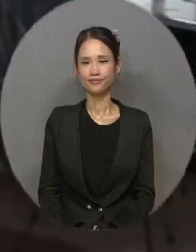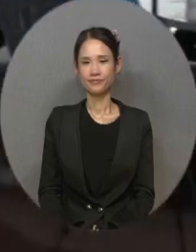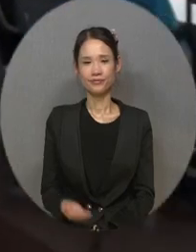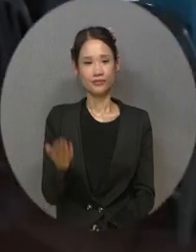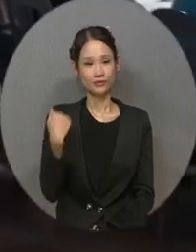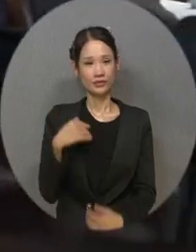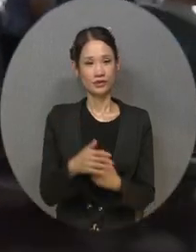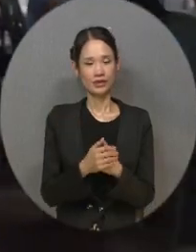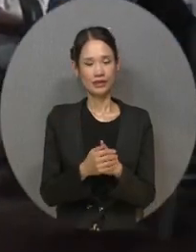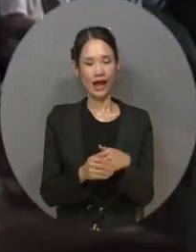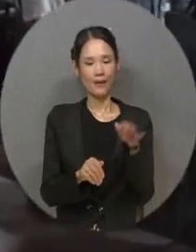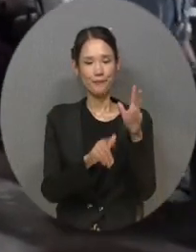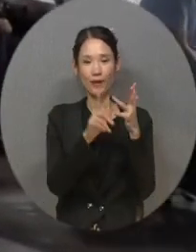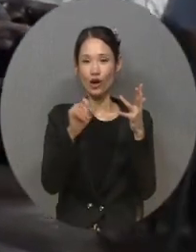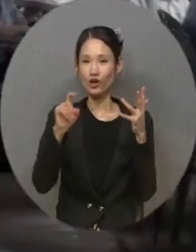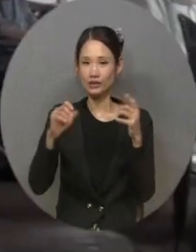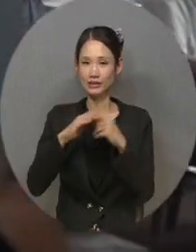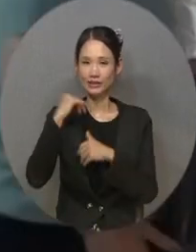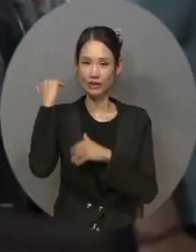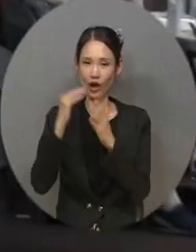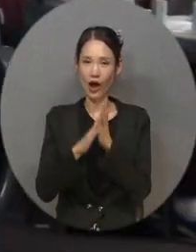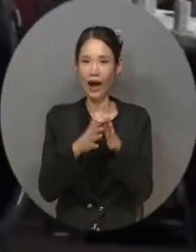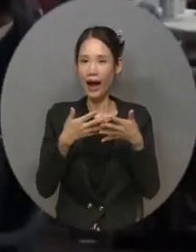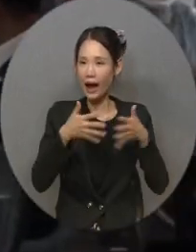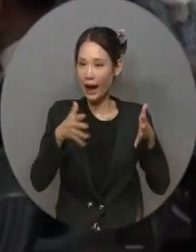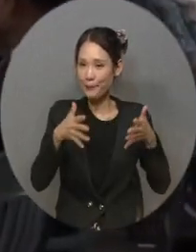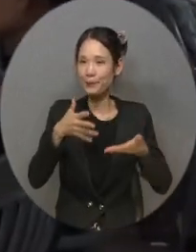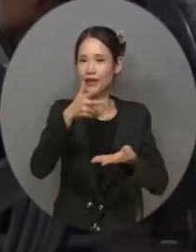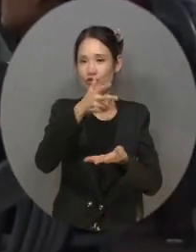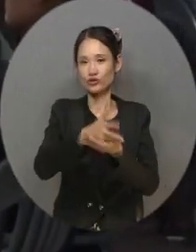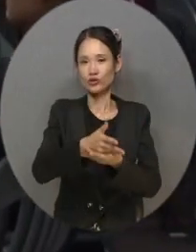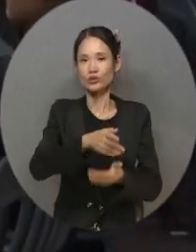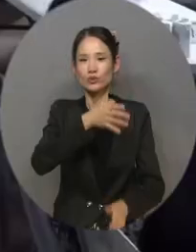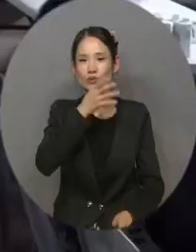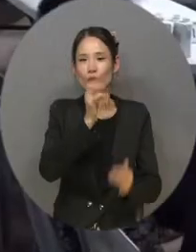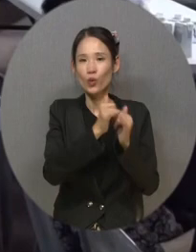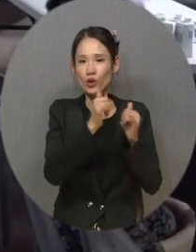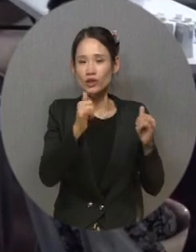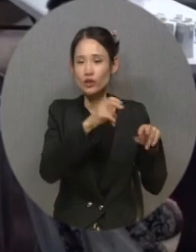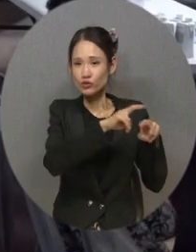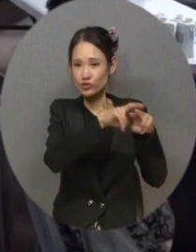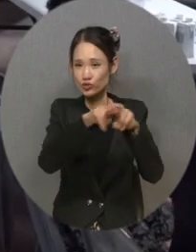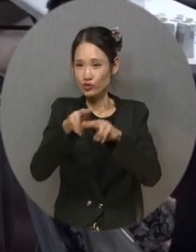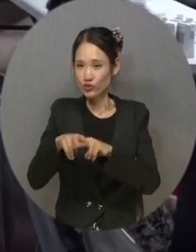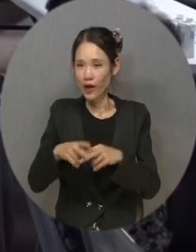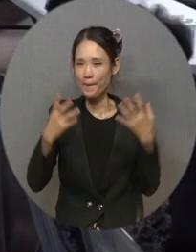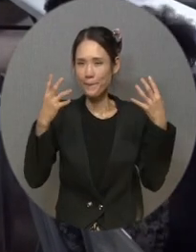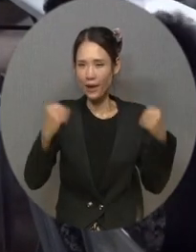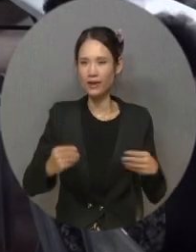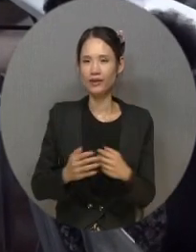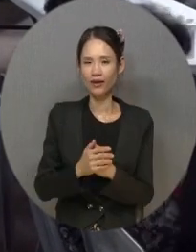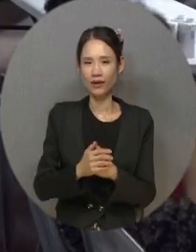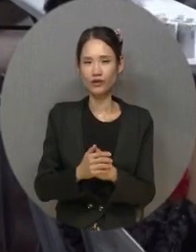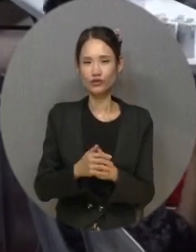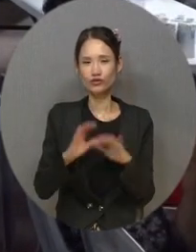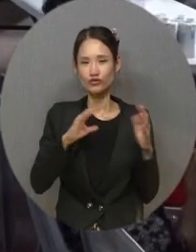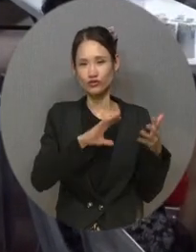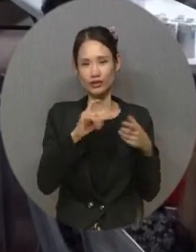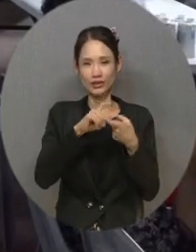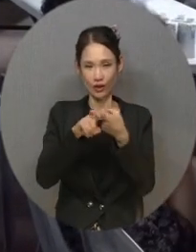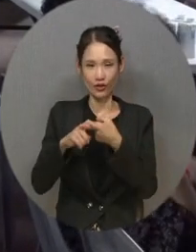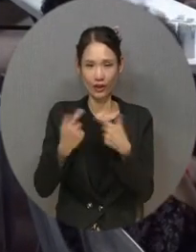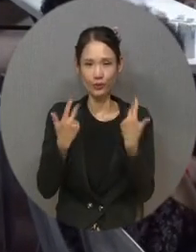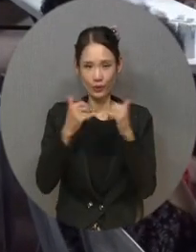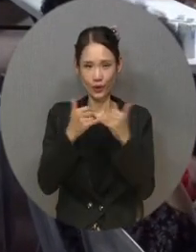지난 10일 의정부시 한 아파트 주차장, 노인들로 꽉 찼습니다. 국제연합자원봉사단 주관으로 아파트